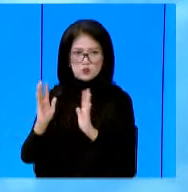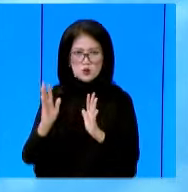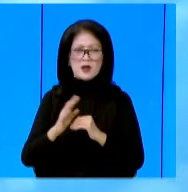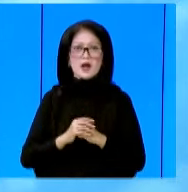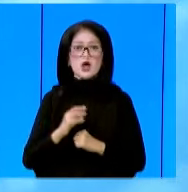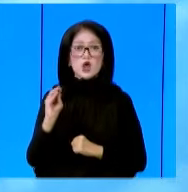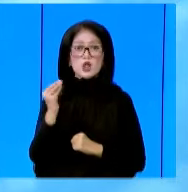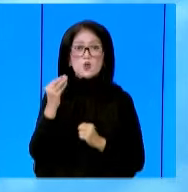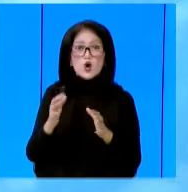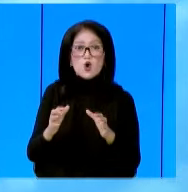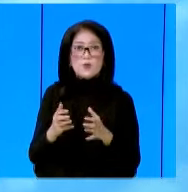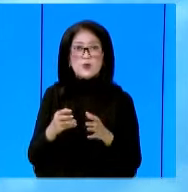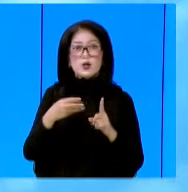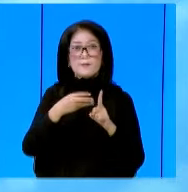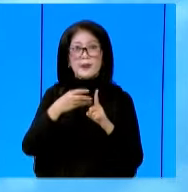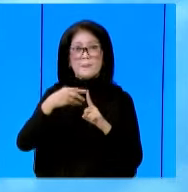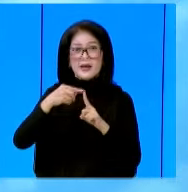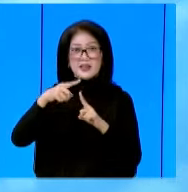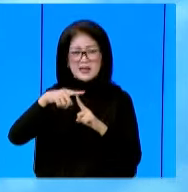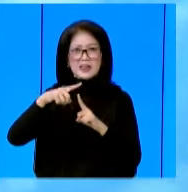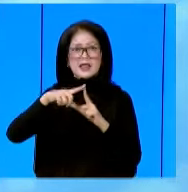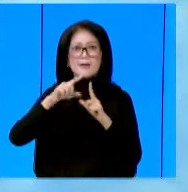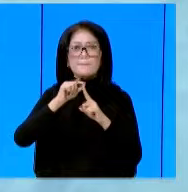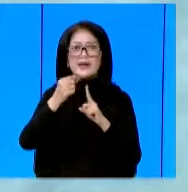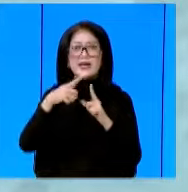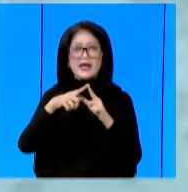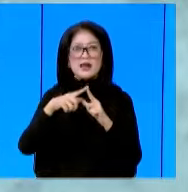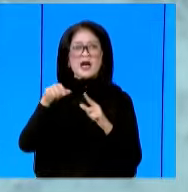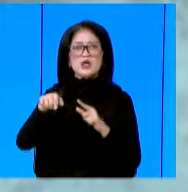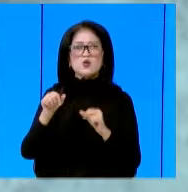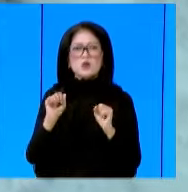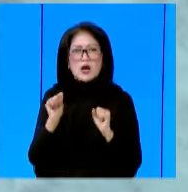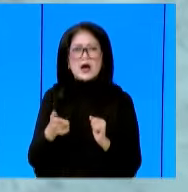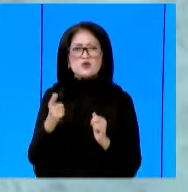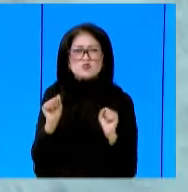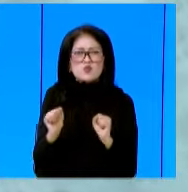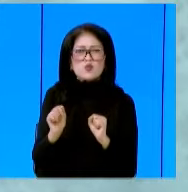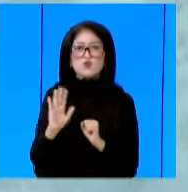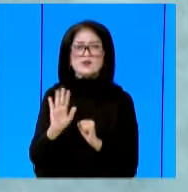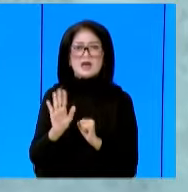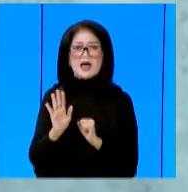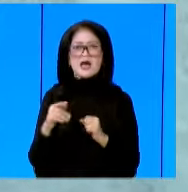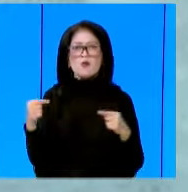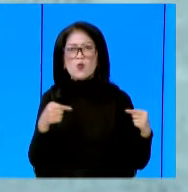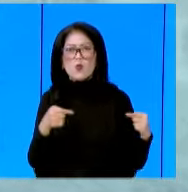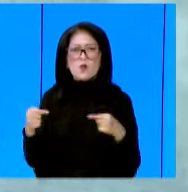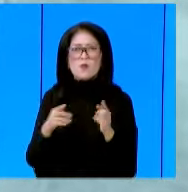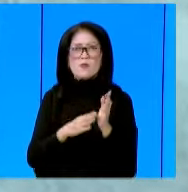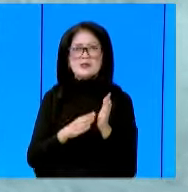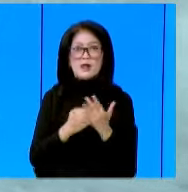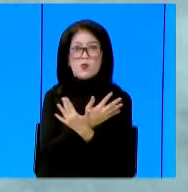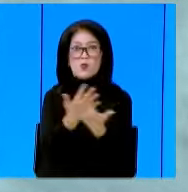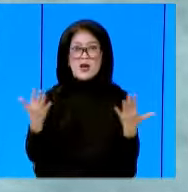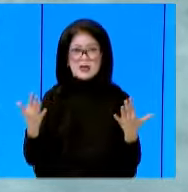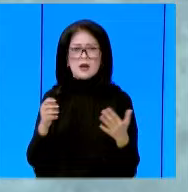Ketua Komite Badan Pelaksana Tapera Basuki Hadimulyono menyatakan penarikan iuran Tapera tidak perlu buru-buru karena polemik yang terus bergulir di